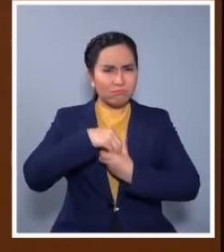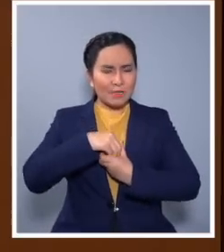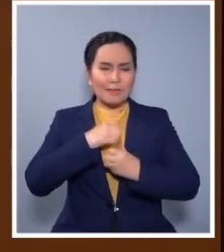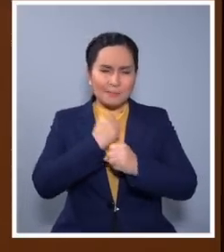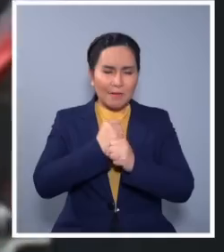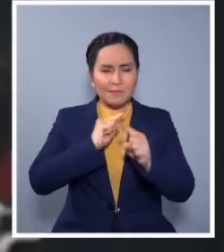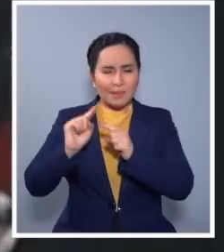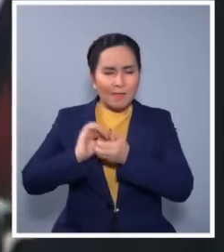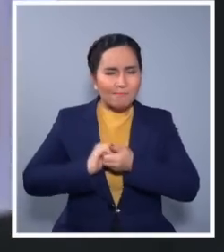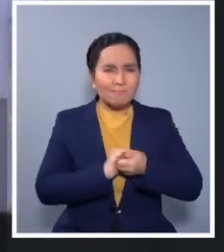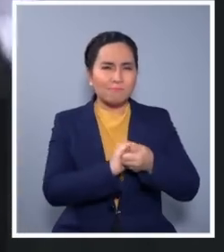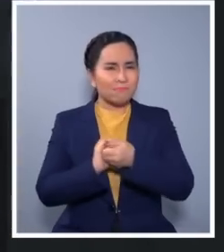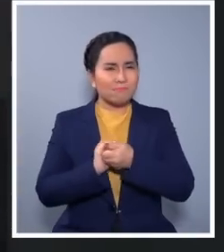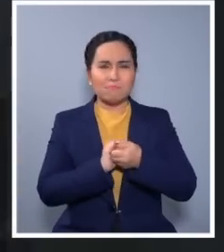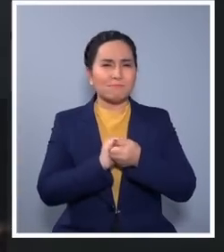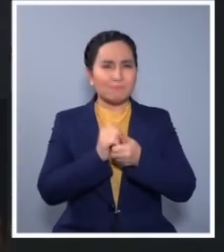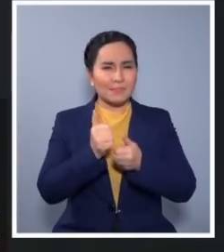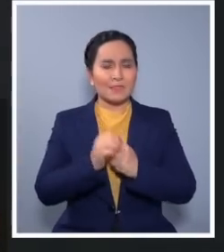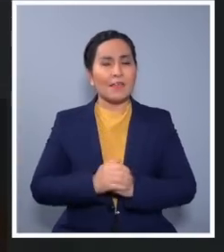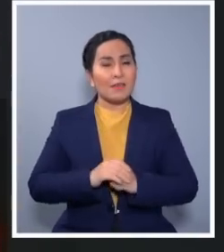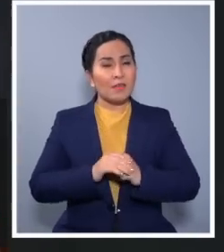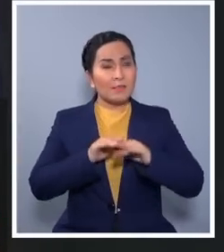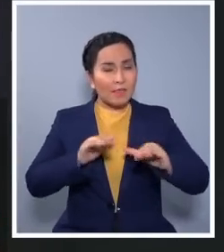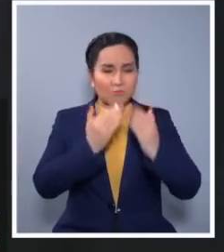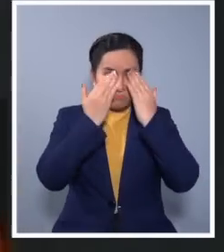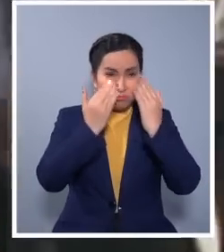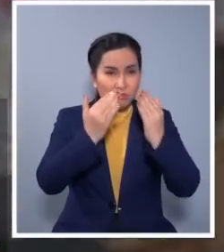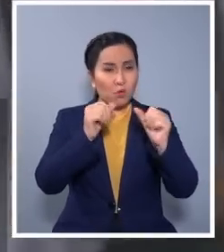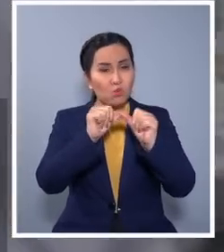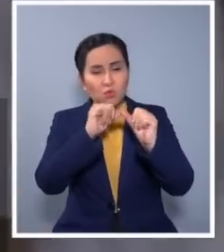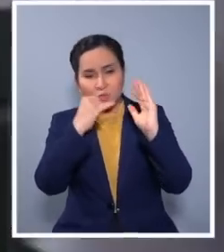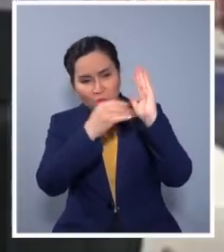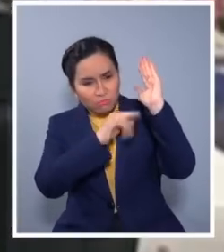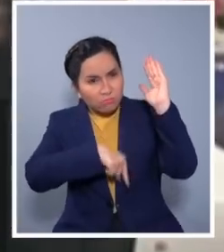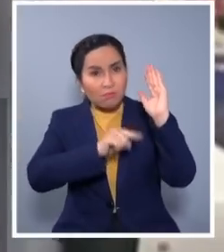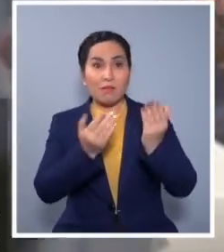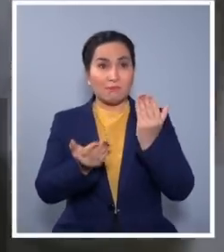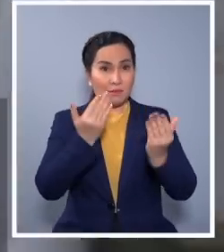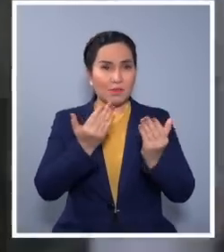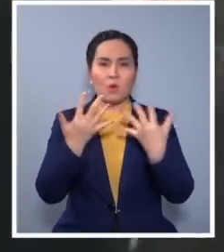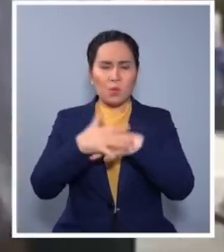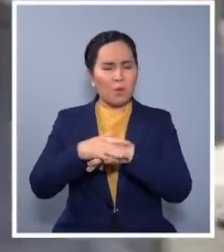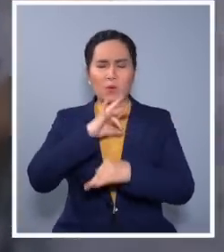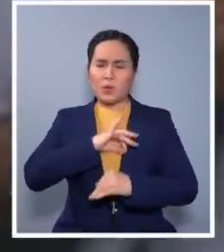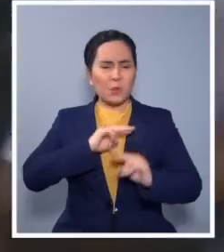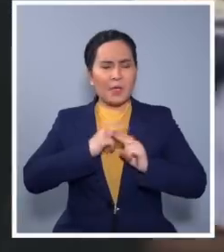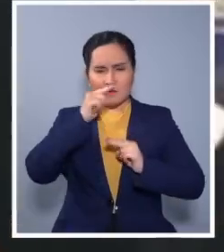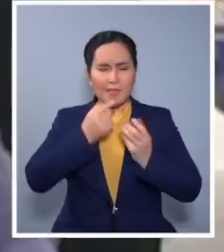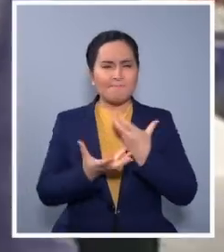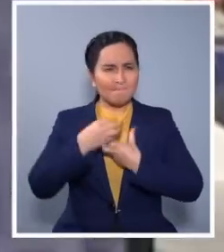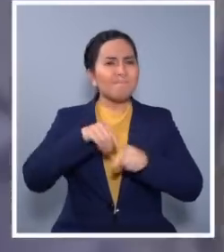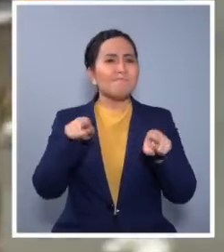มือร่วมใจกันถึงแม้จะเป็นเด็กมุสลิมเองแต่เข้ามาจากต่างจังหวัดหมายถึงว่าแตกต่